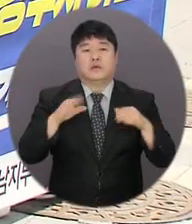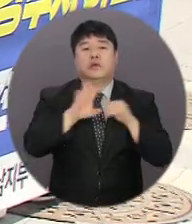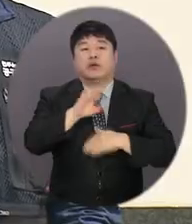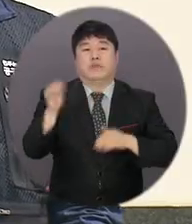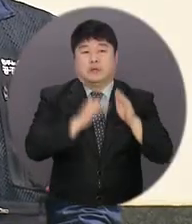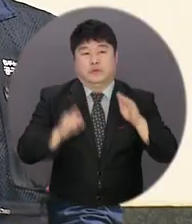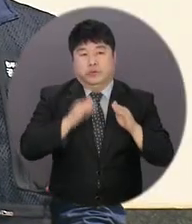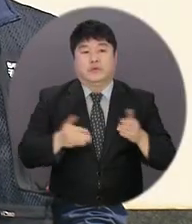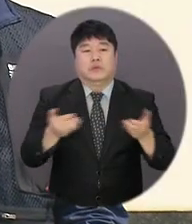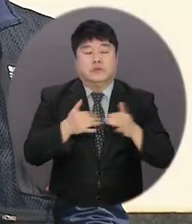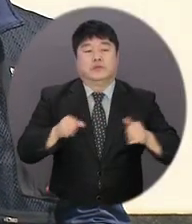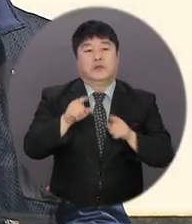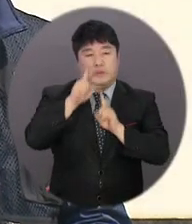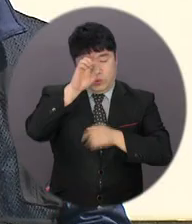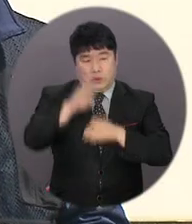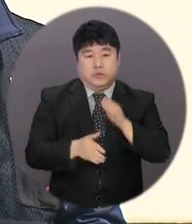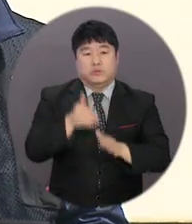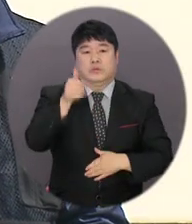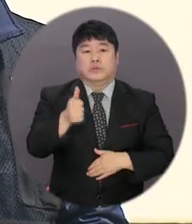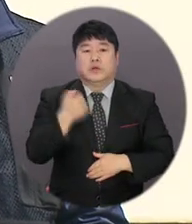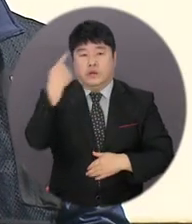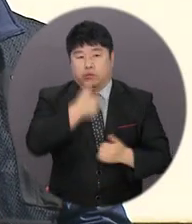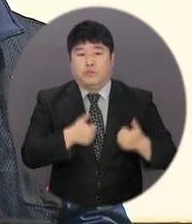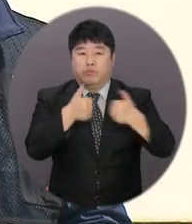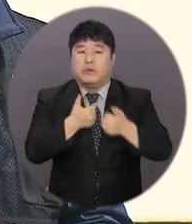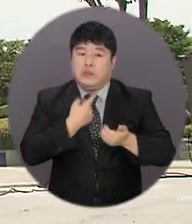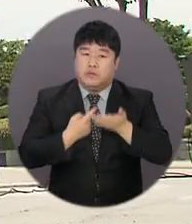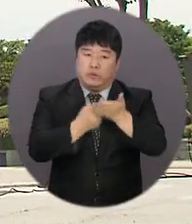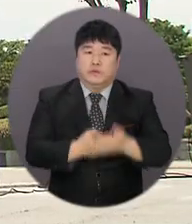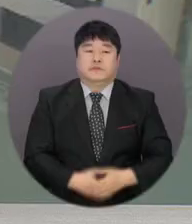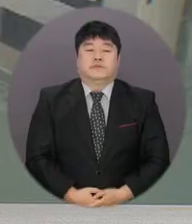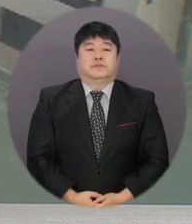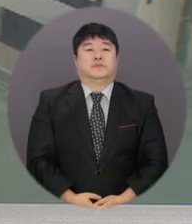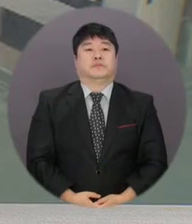노동자라며 이용섭 광주시장과의 면담도 요구했습니다.